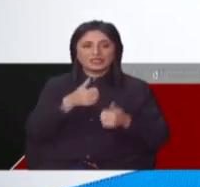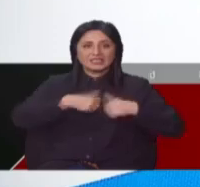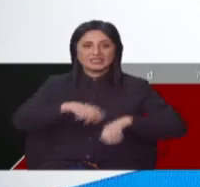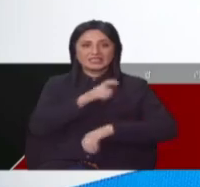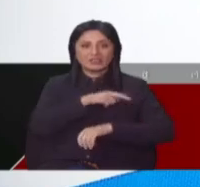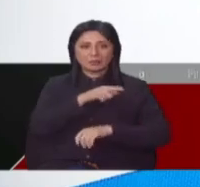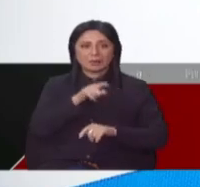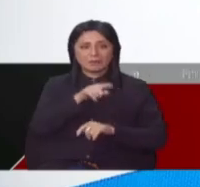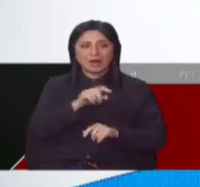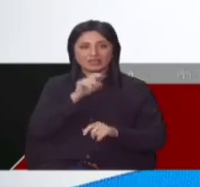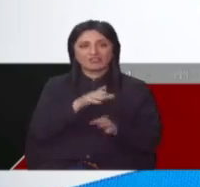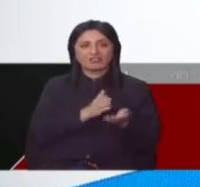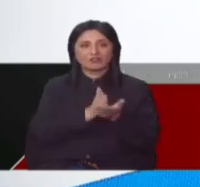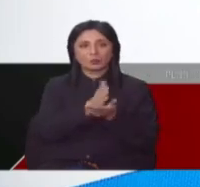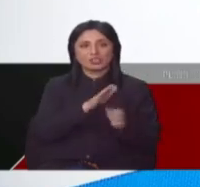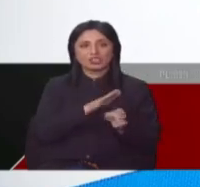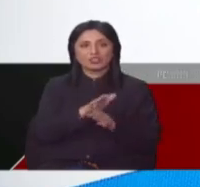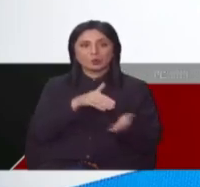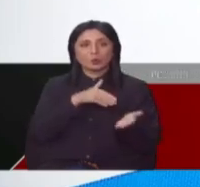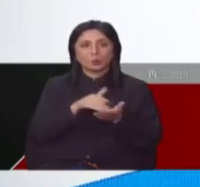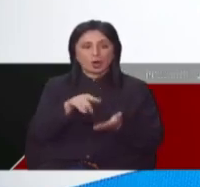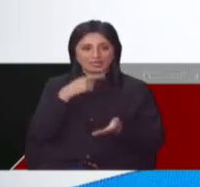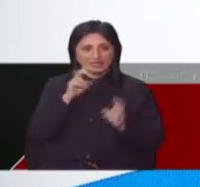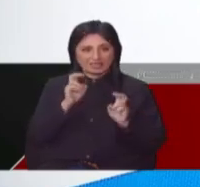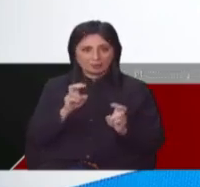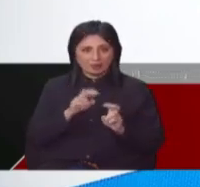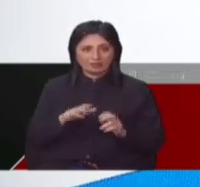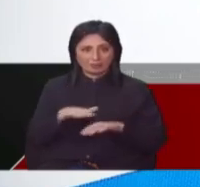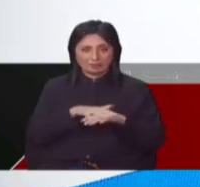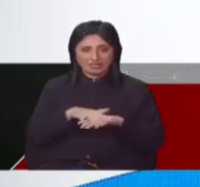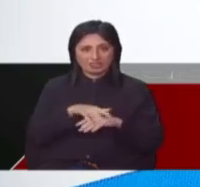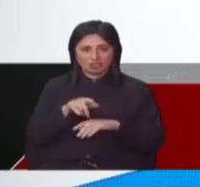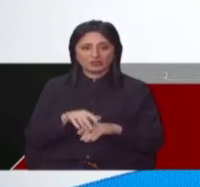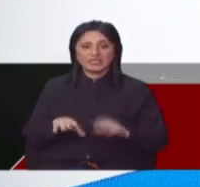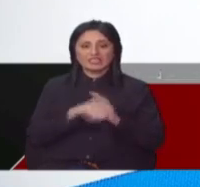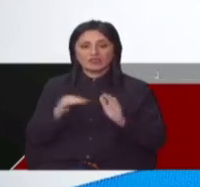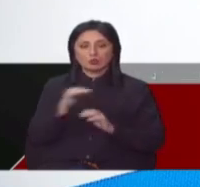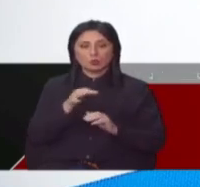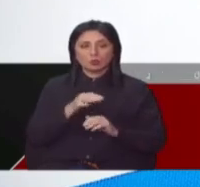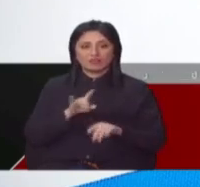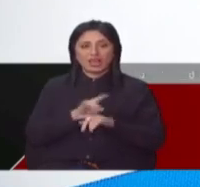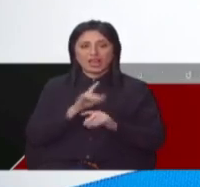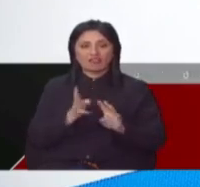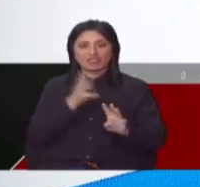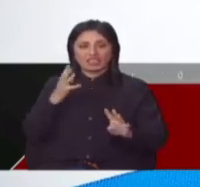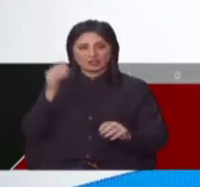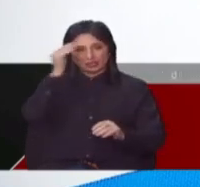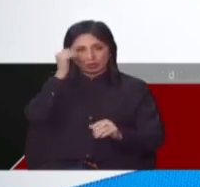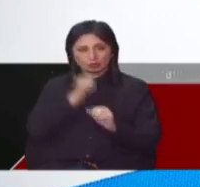წევრების მხრიდან მათზე დაკისრებული ფუნქციების შესრულებაზე უარი თქმა მასიურად, საარჩევნო უბნებზე ხელოვნური რიგების